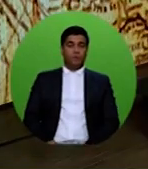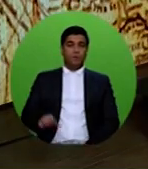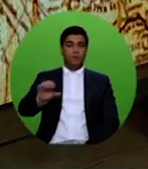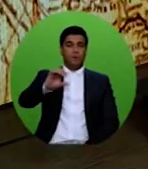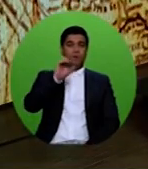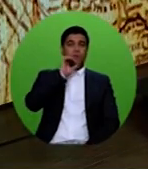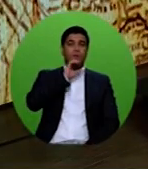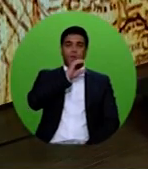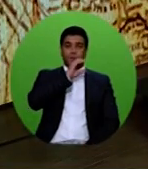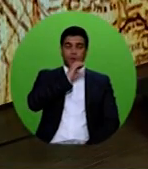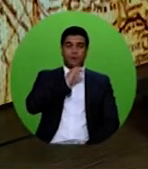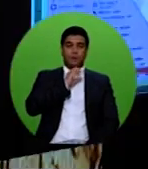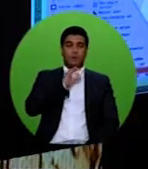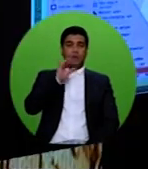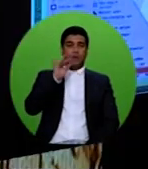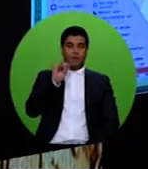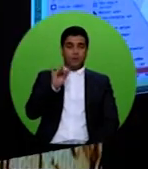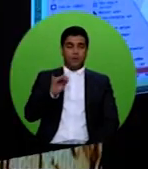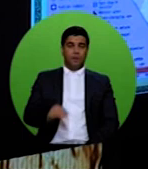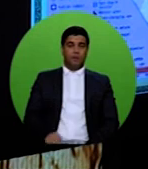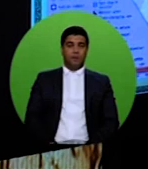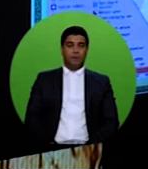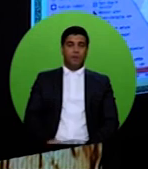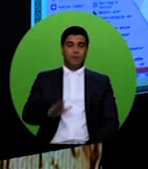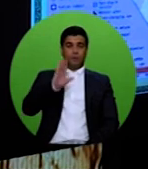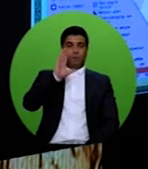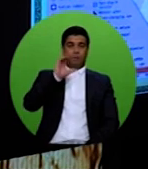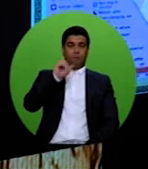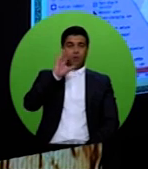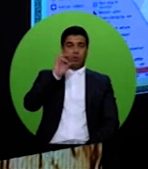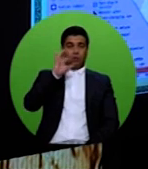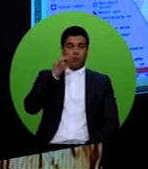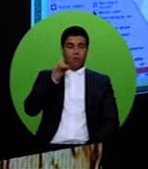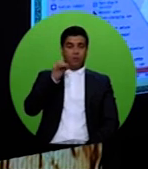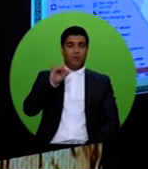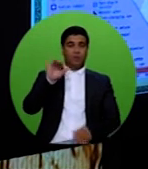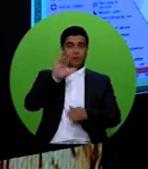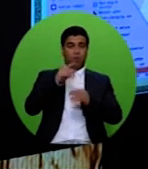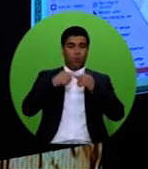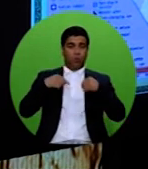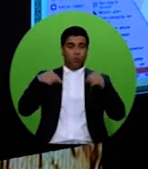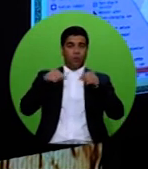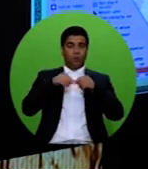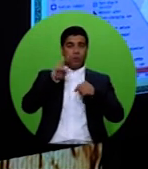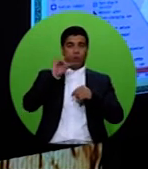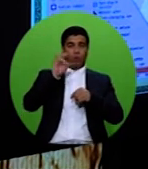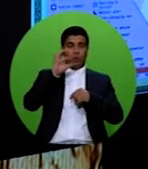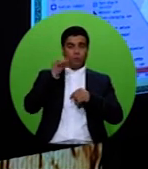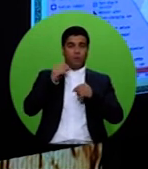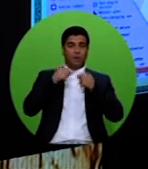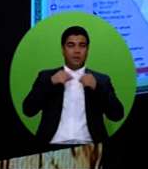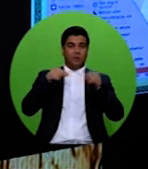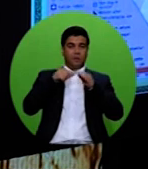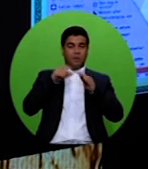севера и с востока территория окружена горными